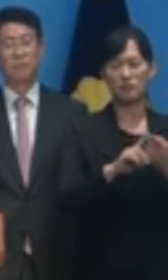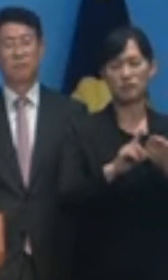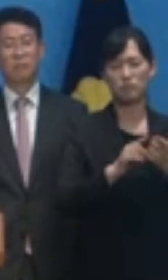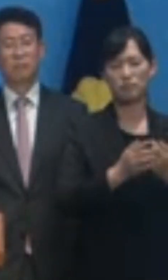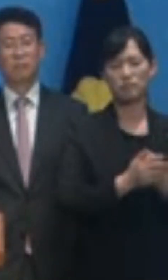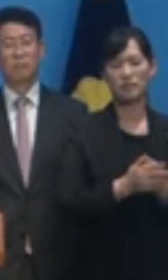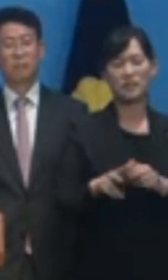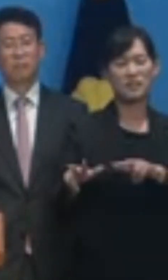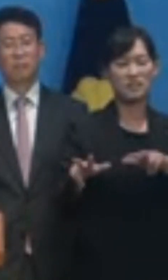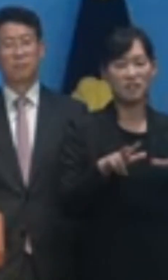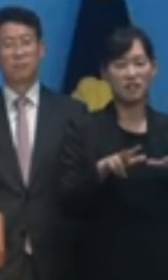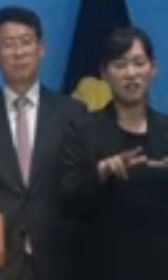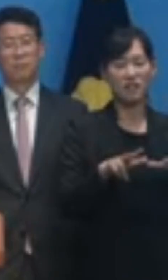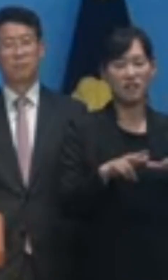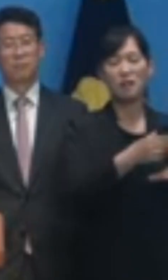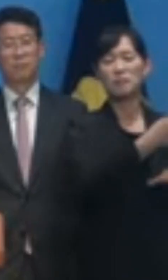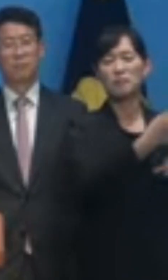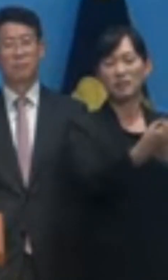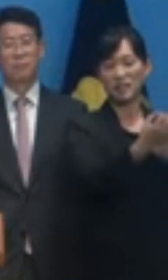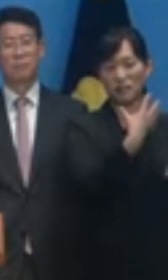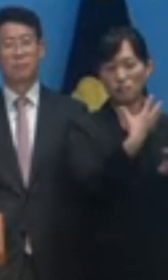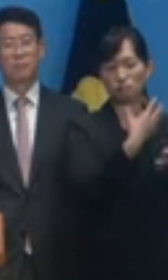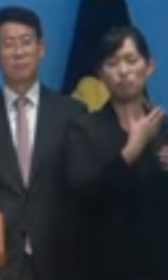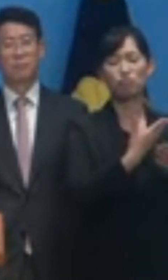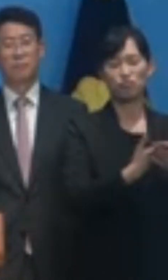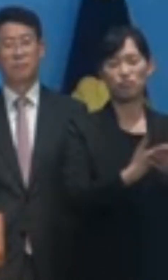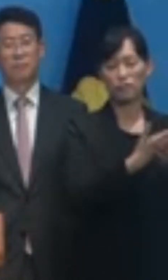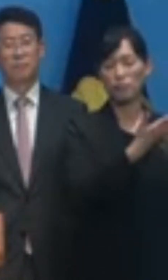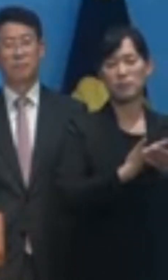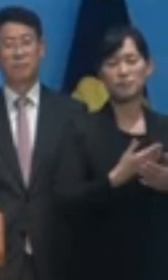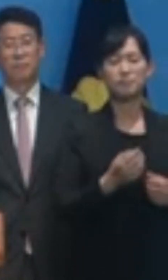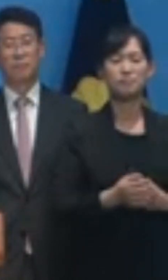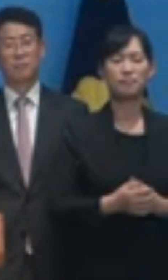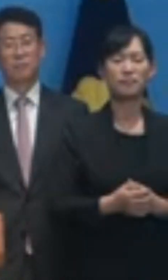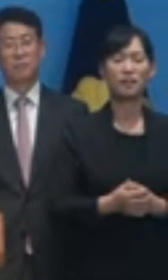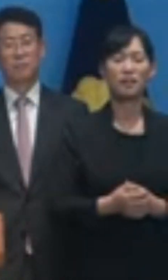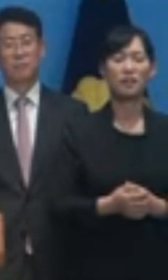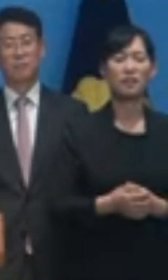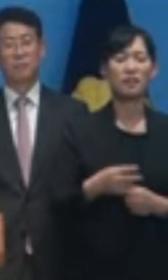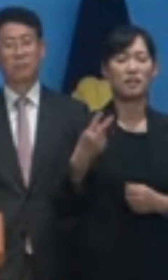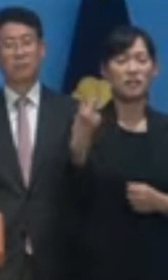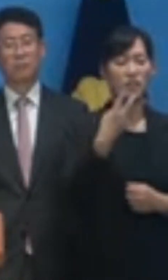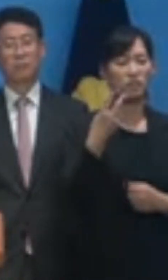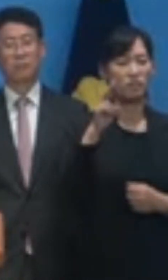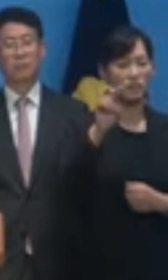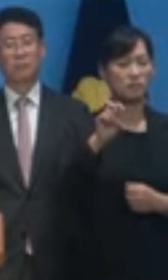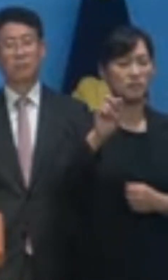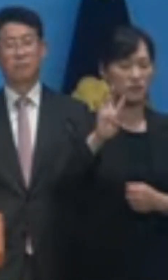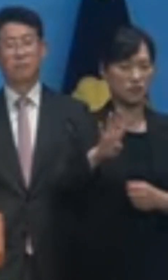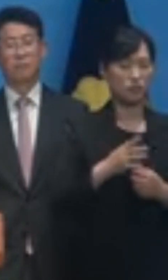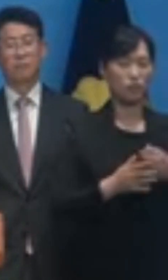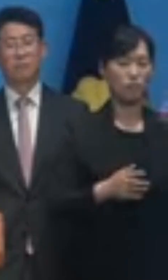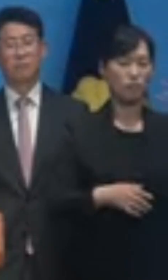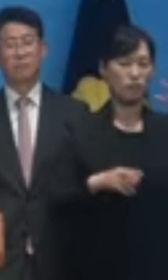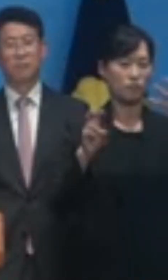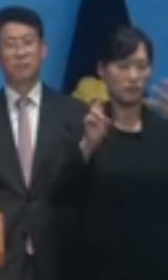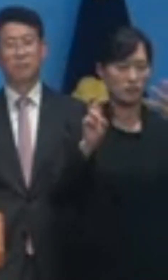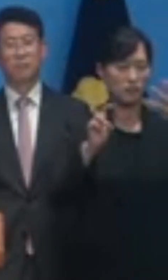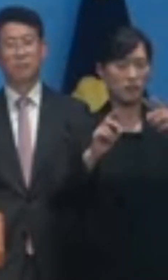바로 즉각 해명하실 것으로 생각합니다. 지난 2024년 8월